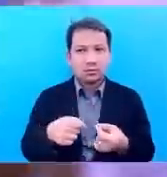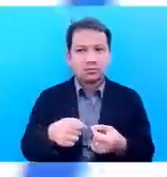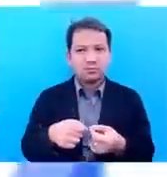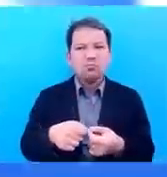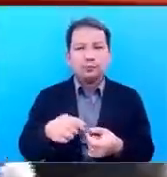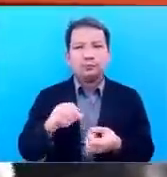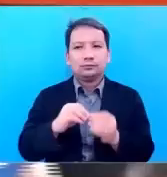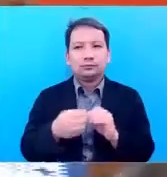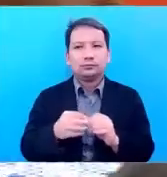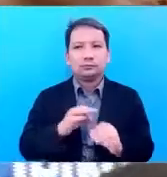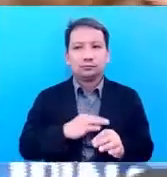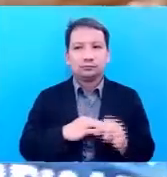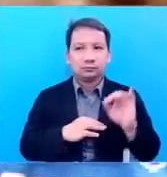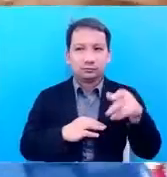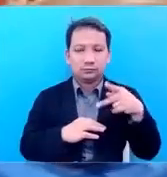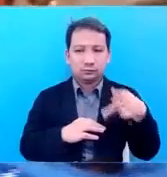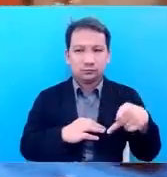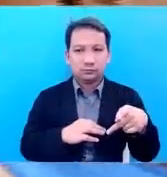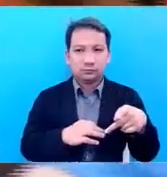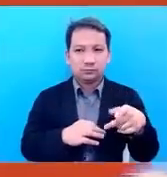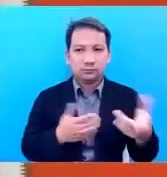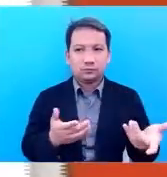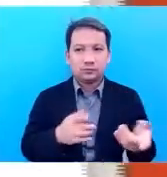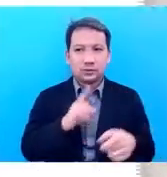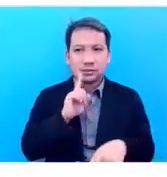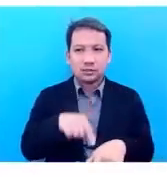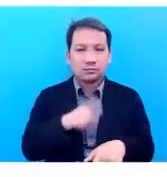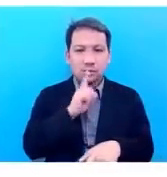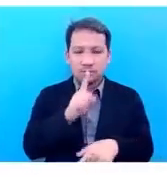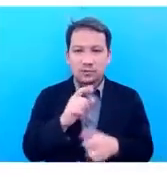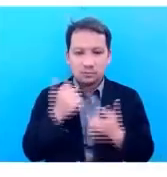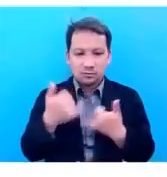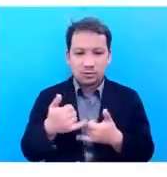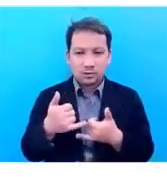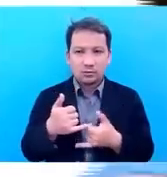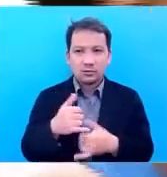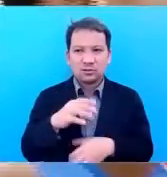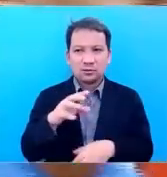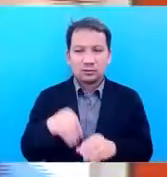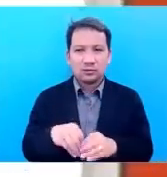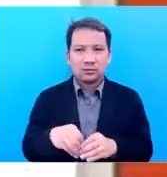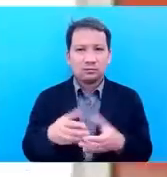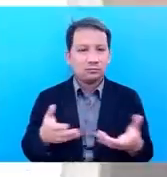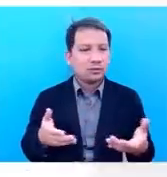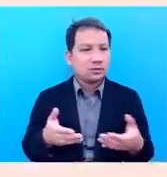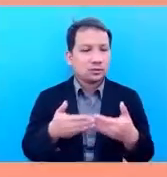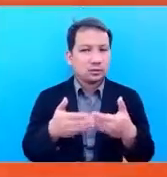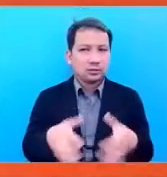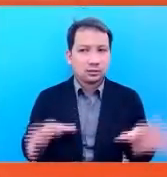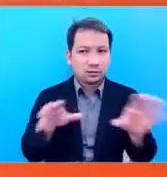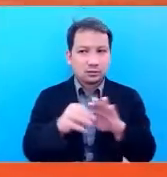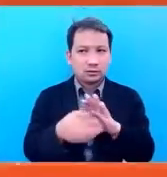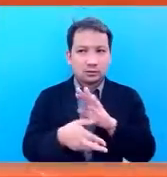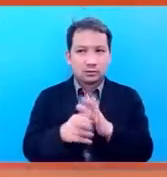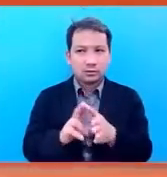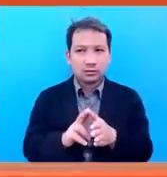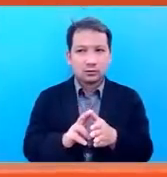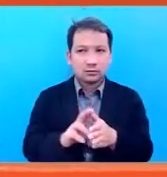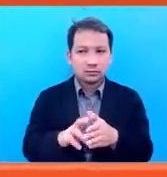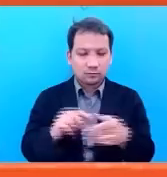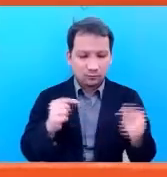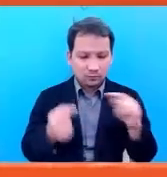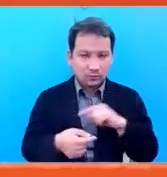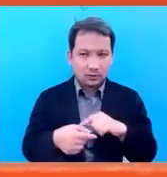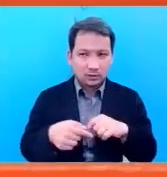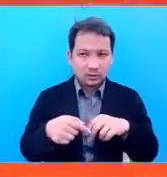at Japheth Aguilar naman, hindi rin pasigurado kung makakalaro. Di pa tuluyang nakaka-recover mula sa kanyang injury sa tuhod